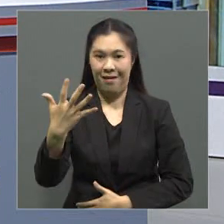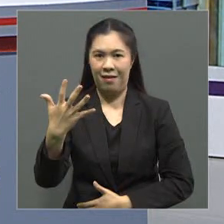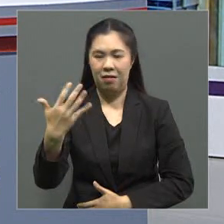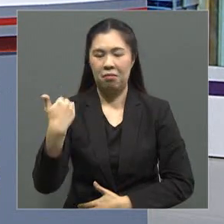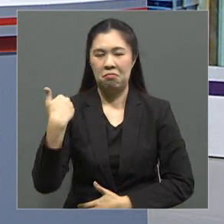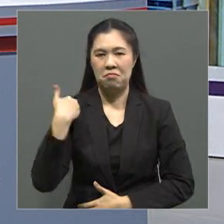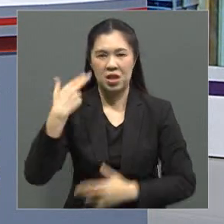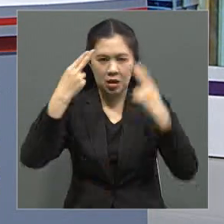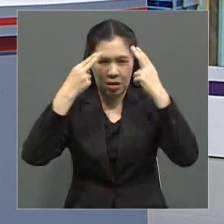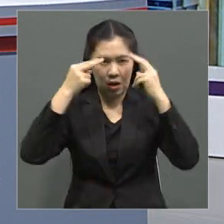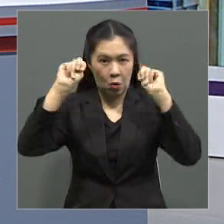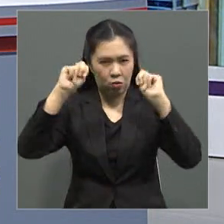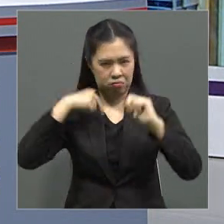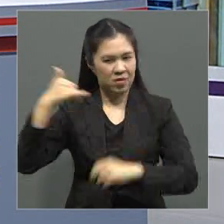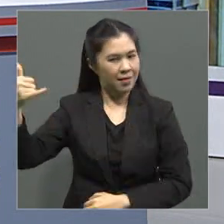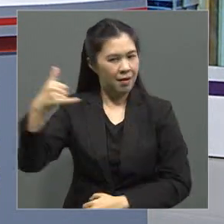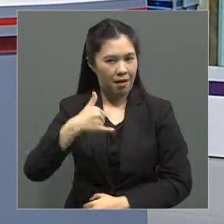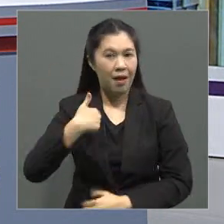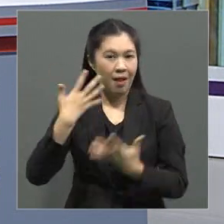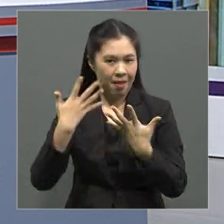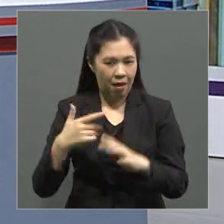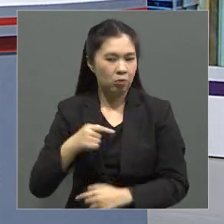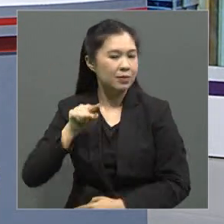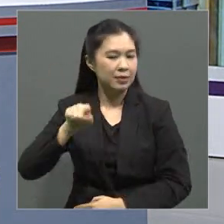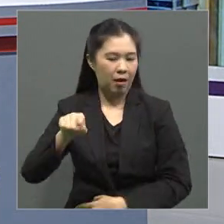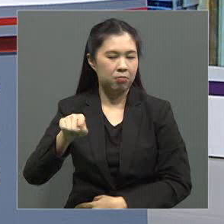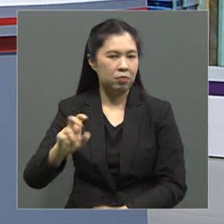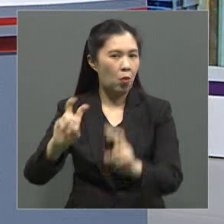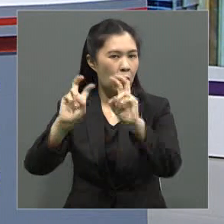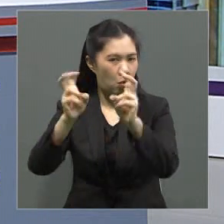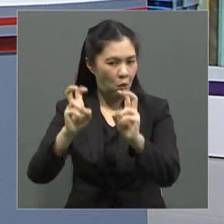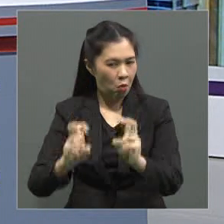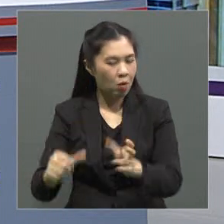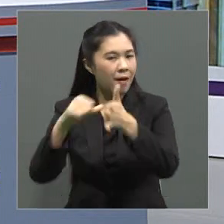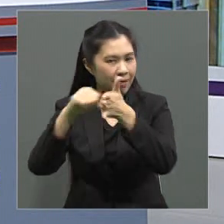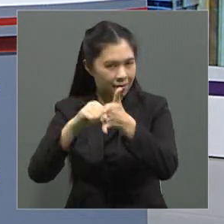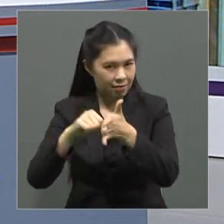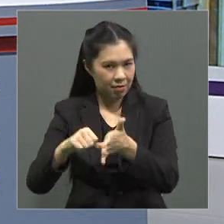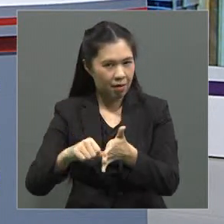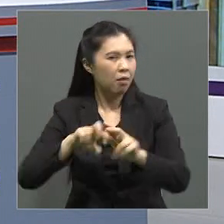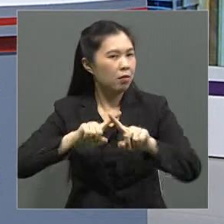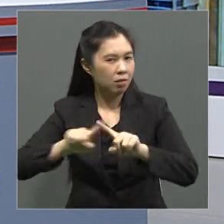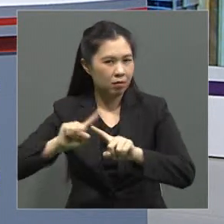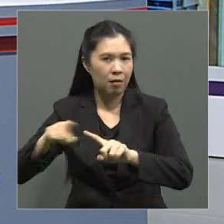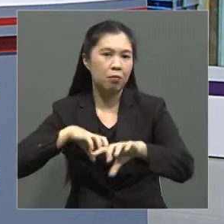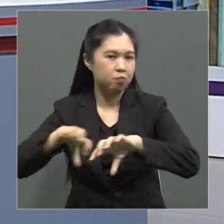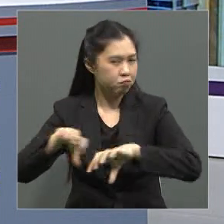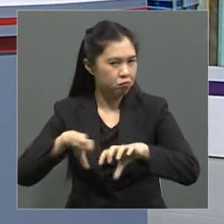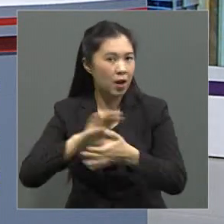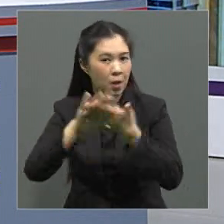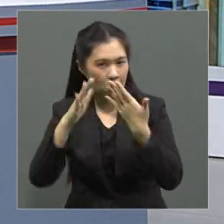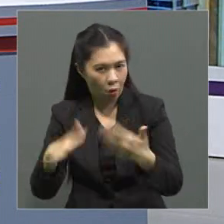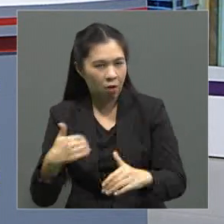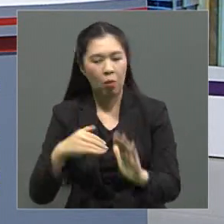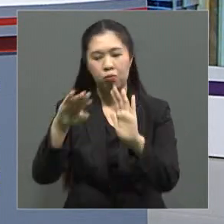สั่งการเลยนะครับบอกเลยว่าประเด็นเนี้ยต้องแก้ไขทุกอย่างเนี่ยให้เรียบร้อยในการที่ทำให้กระบวนการ